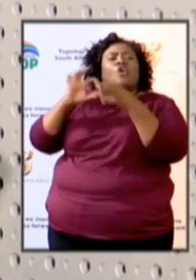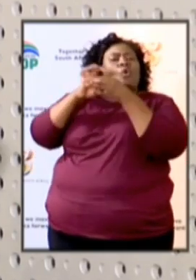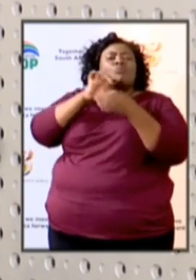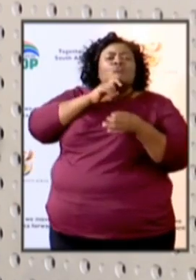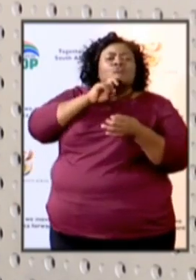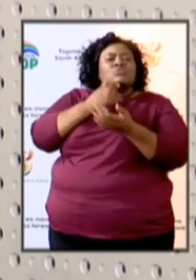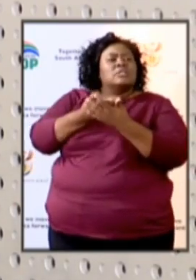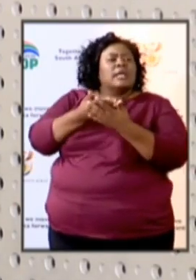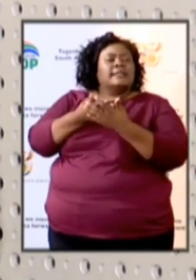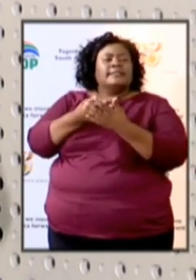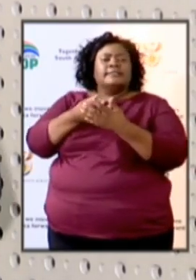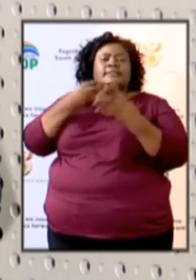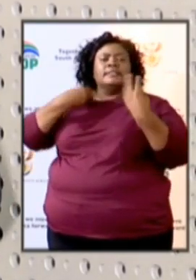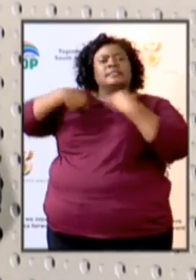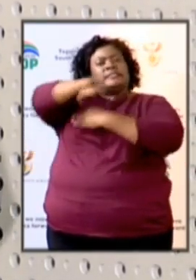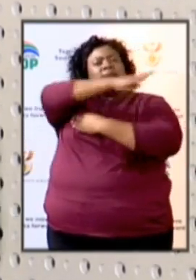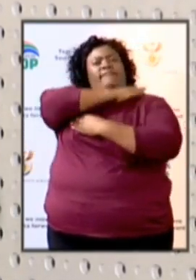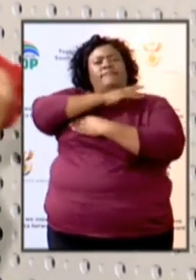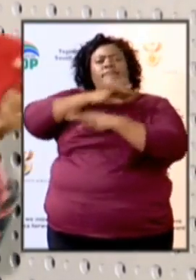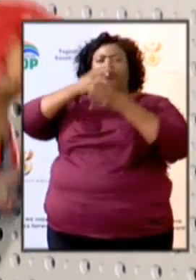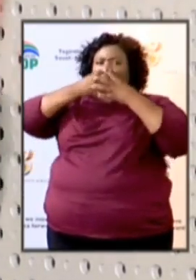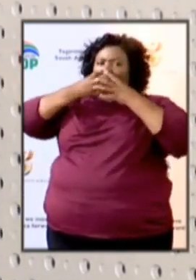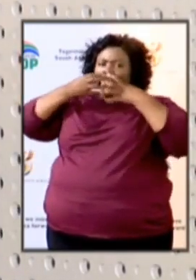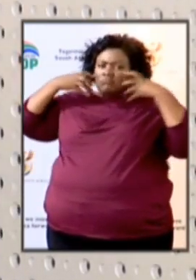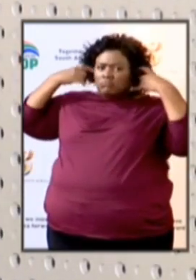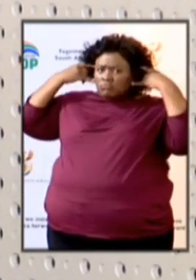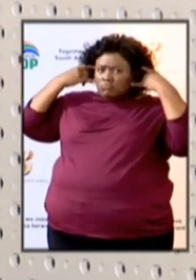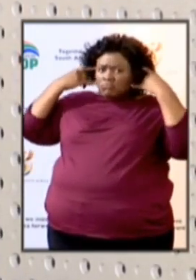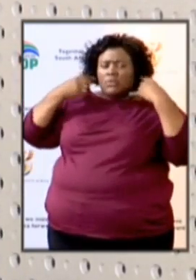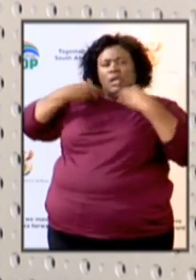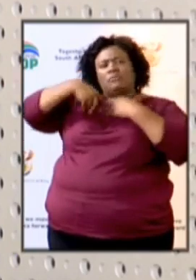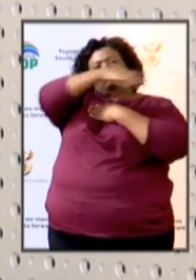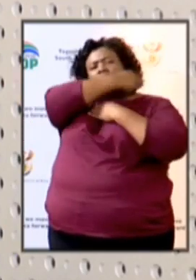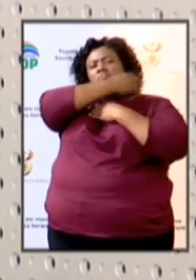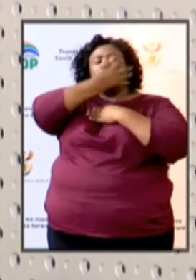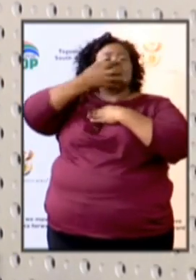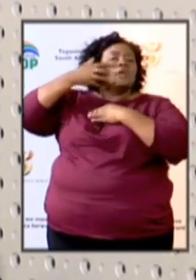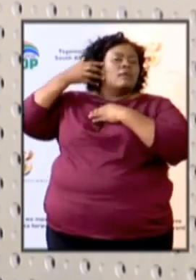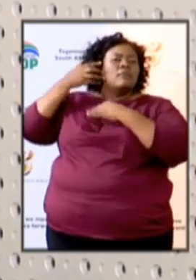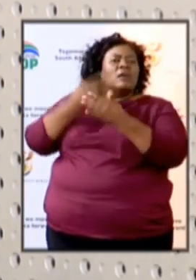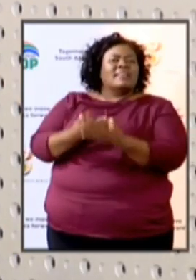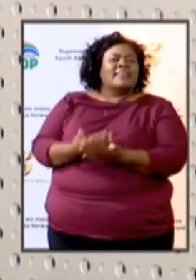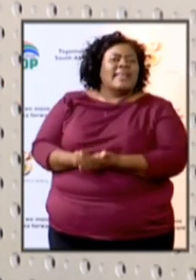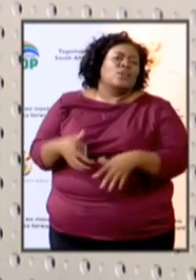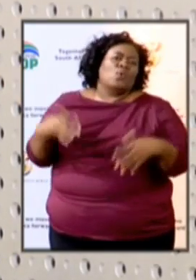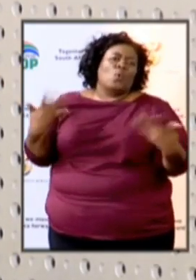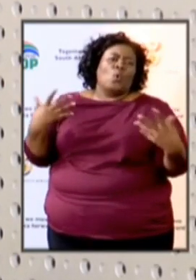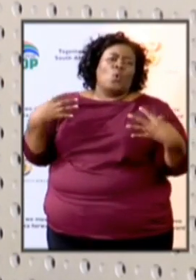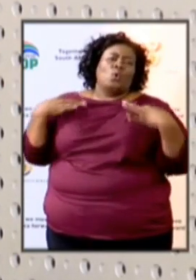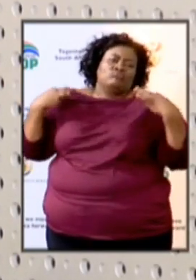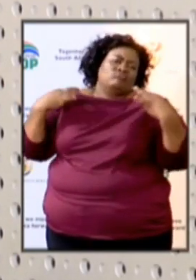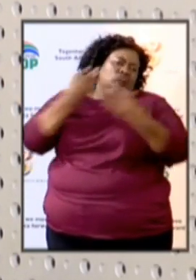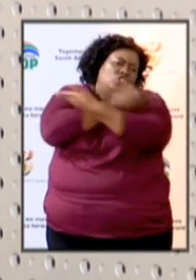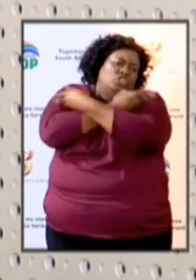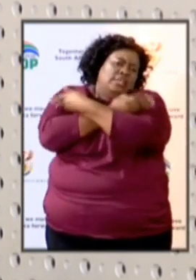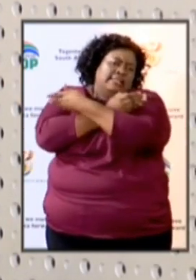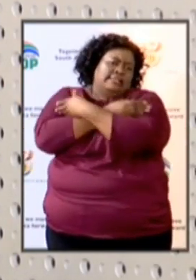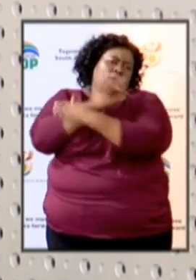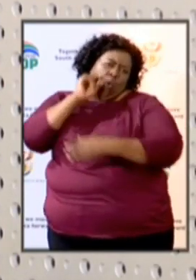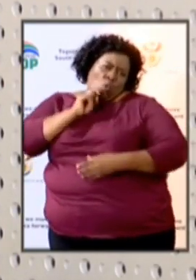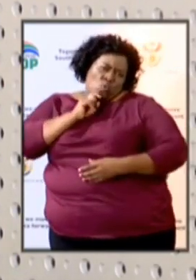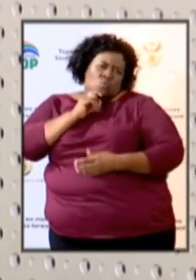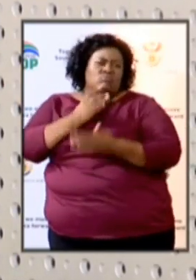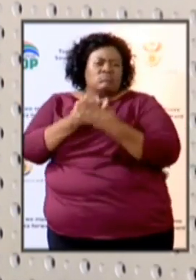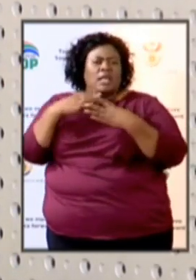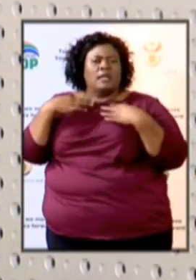nje ngingaphuma nje ngithi sekuyimask noma i-t-shirt endala sekuyimask